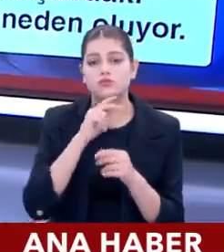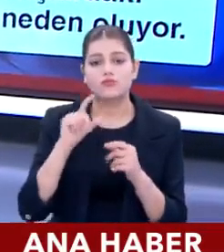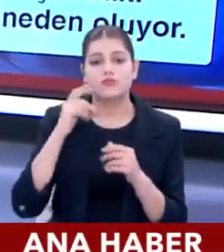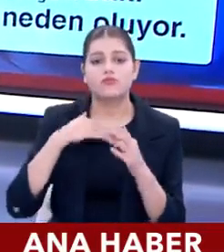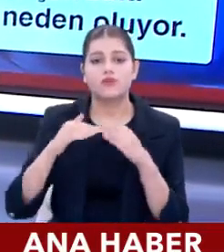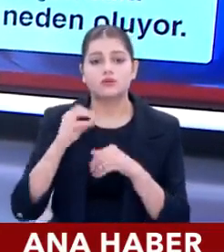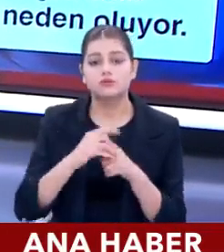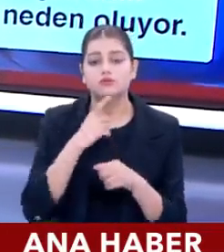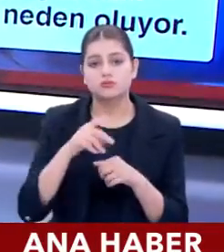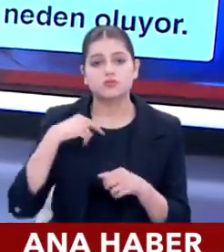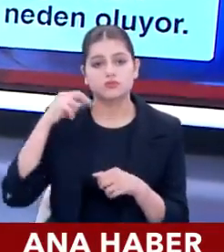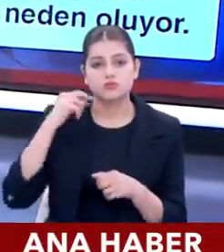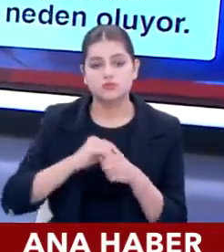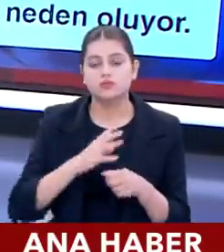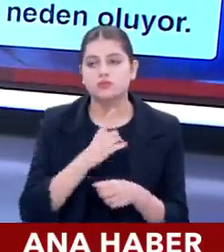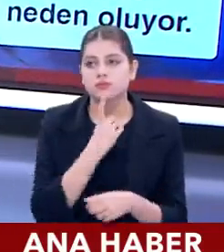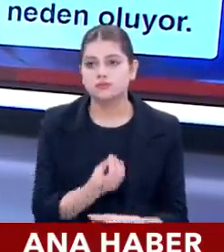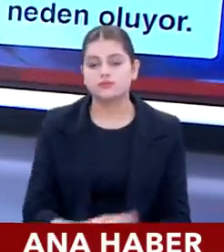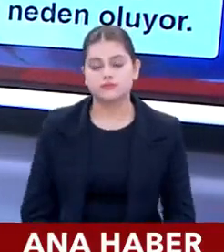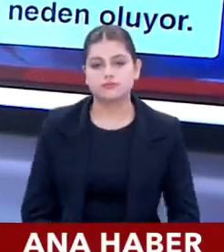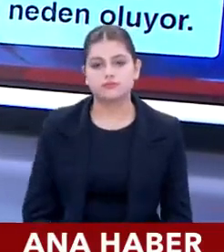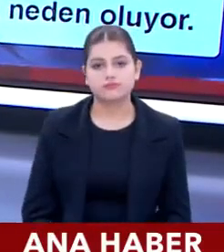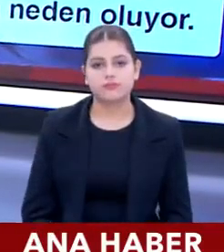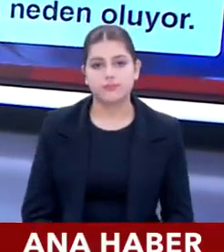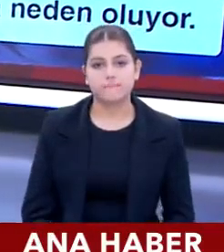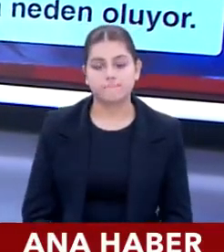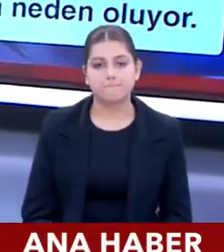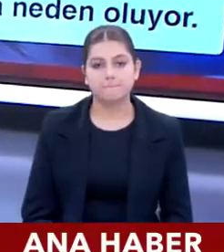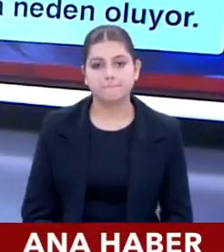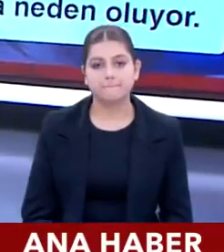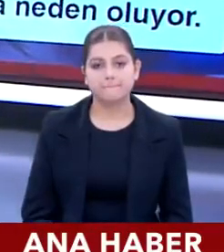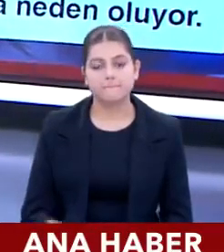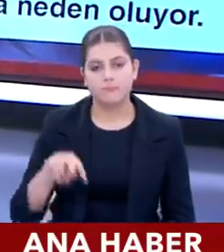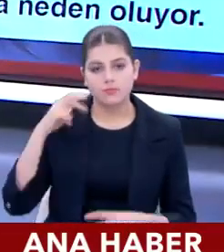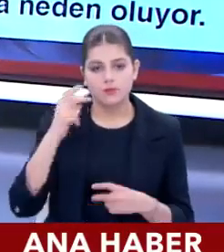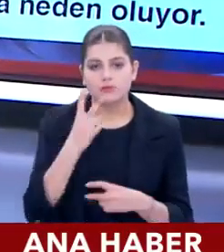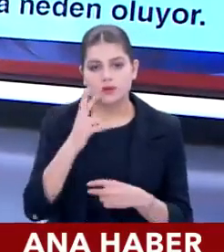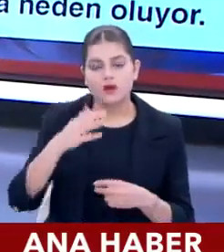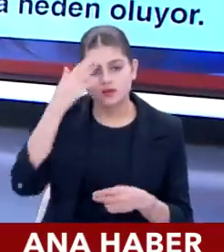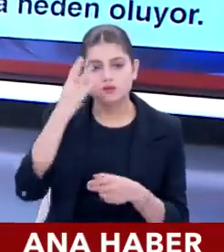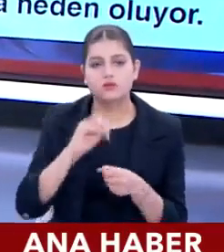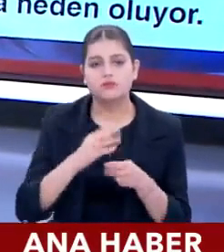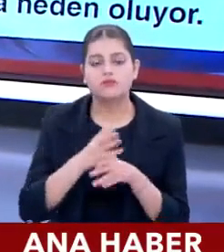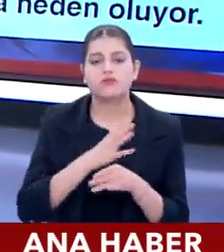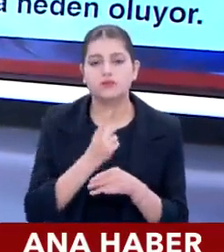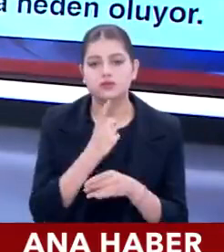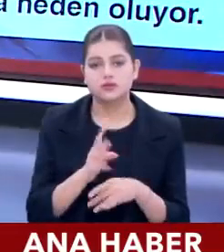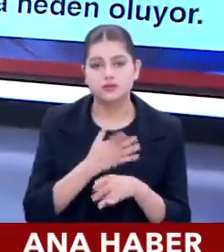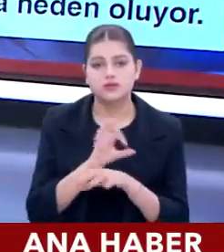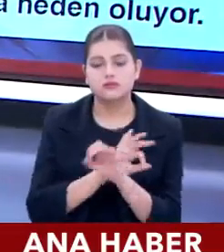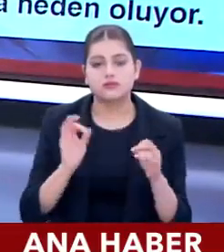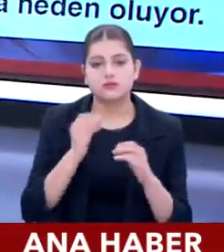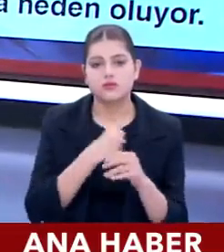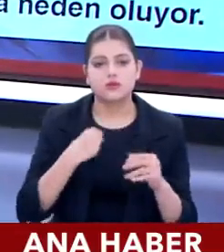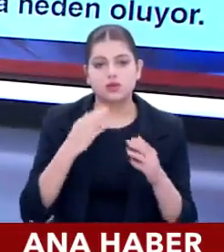bir de mülteciler var bizde çok sayıda mülteci onlar da bakılıyor onlar da hasta oluyorlar dolayısıyla daha fazla